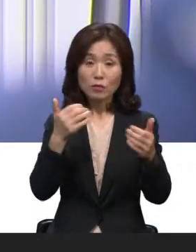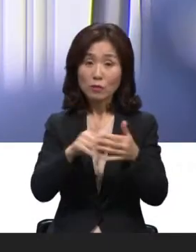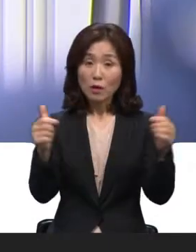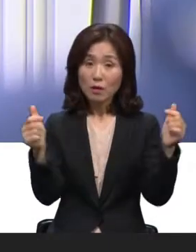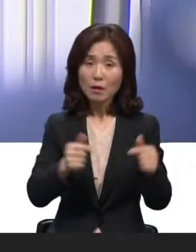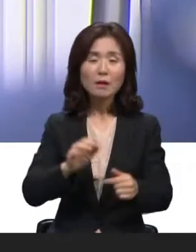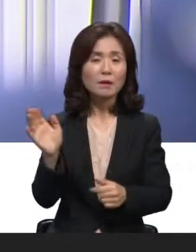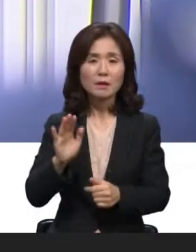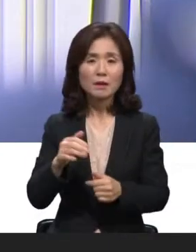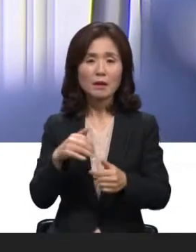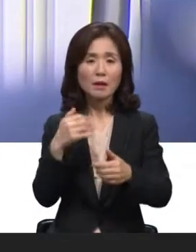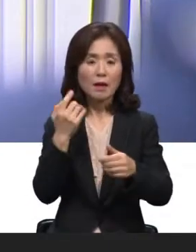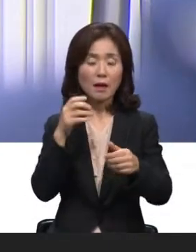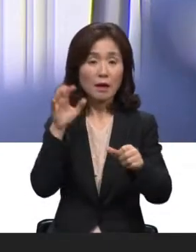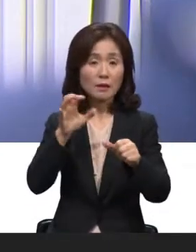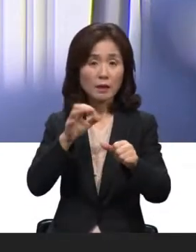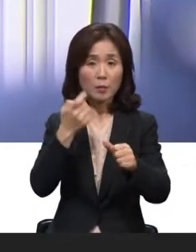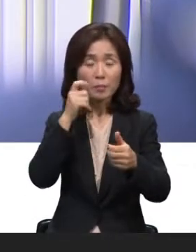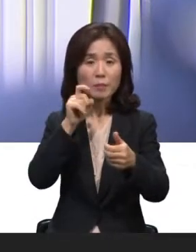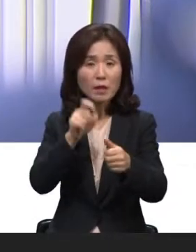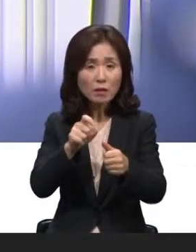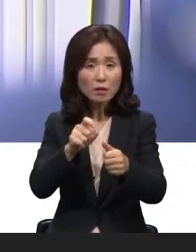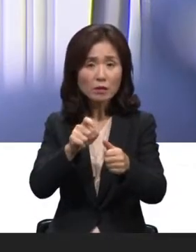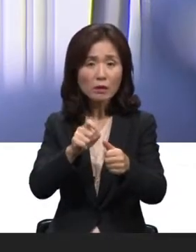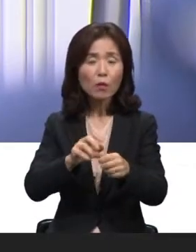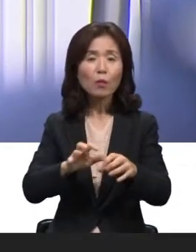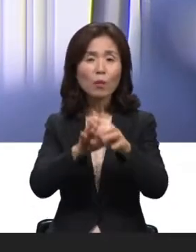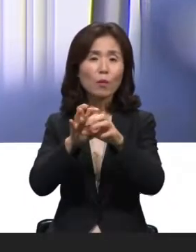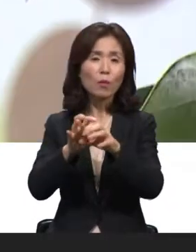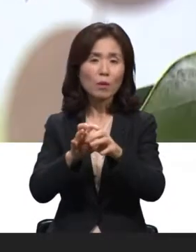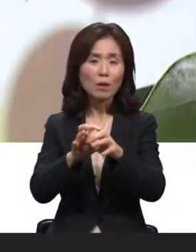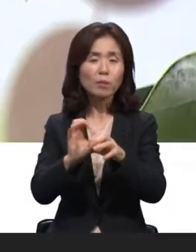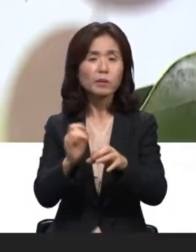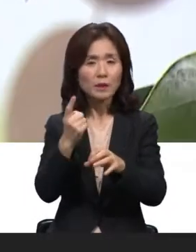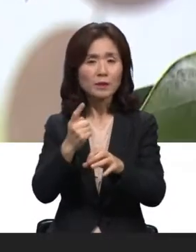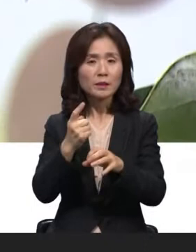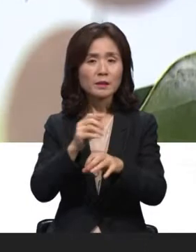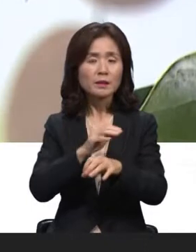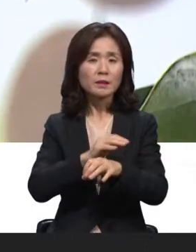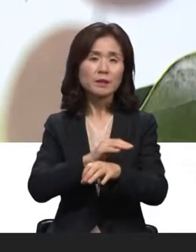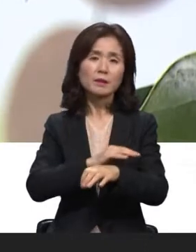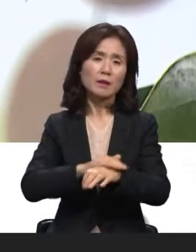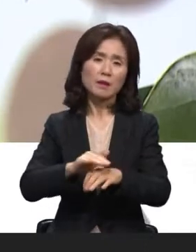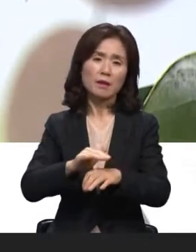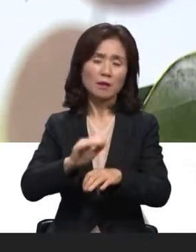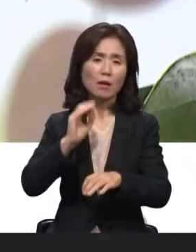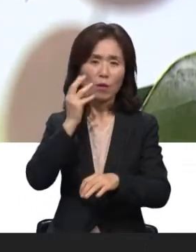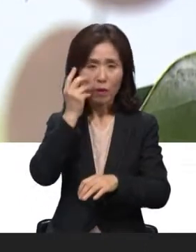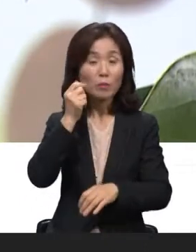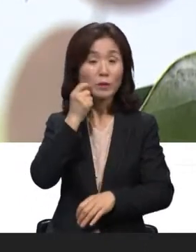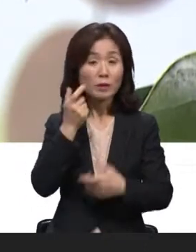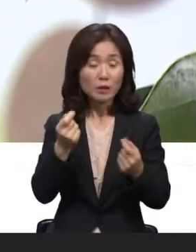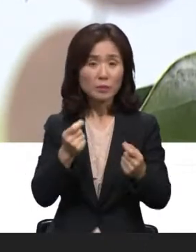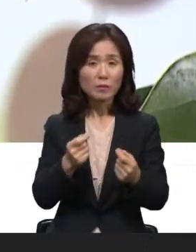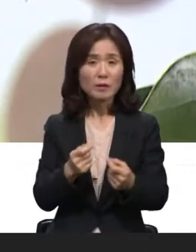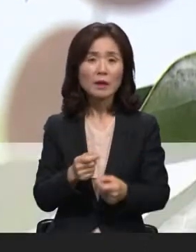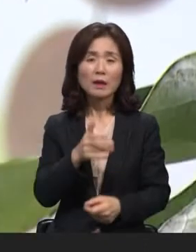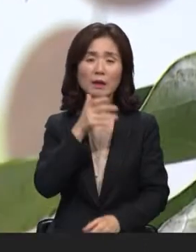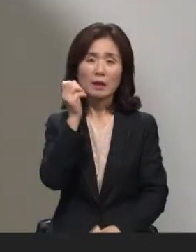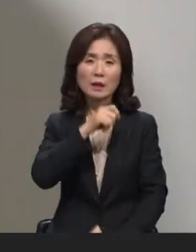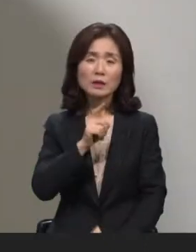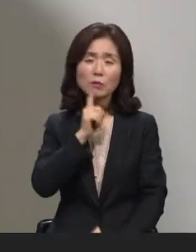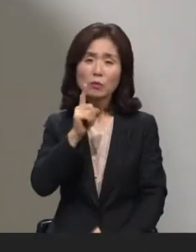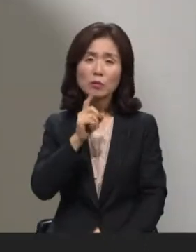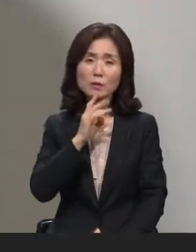줄었다기보다는 학대를 발견하는 시스템이 코로나로 인해서 제대로 작동하지 못한 것으로 보입니다. 예. 그러니까 신고가 아마 신고만 안